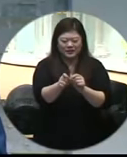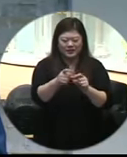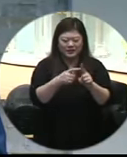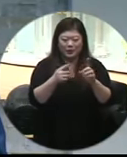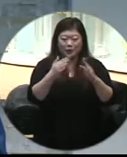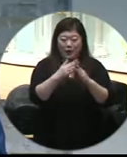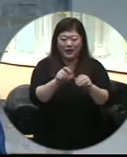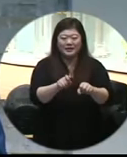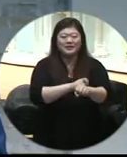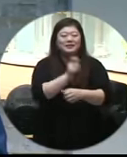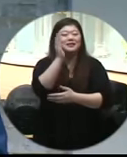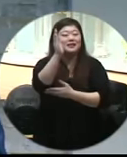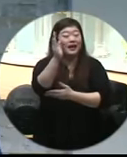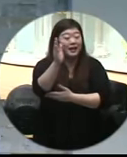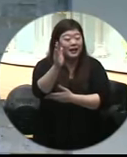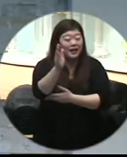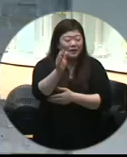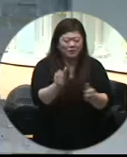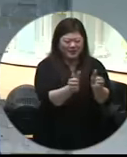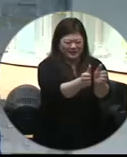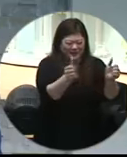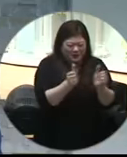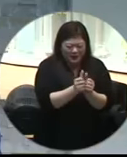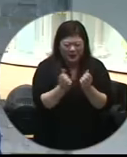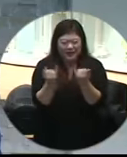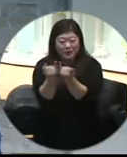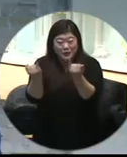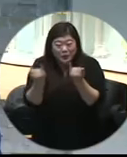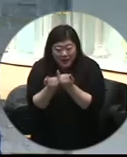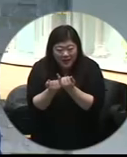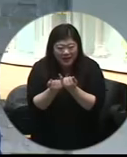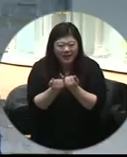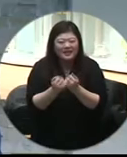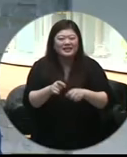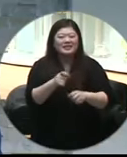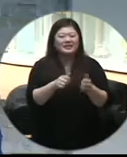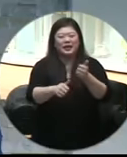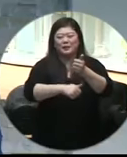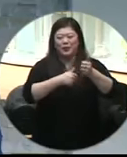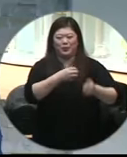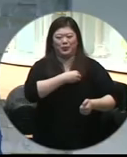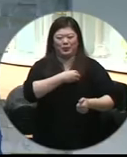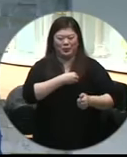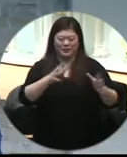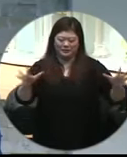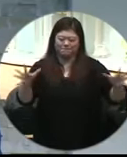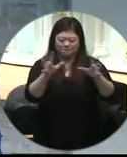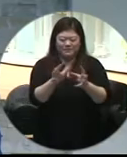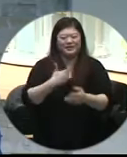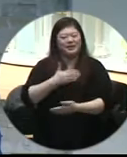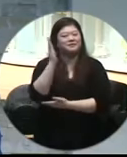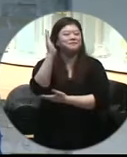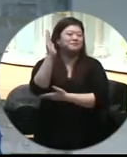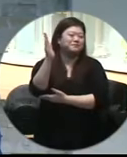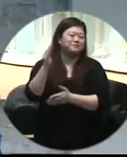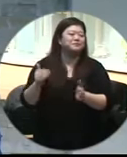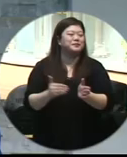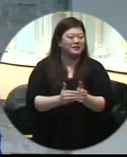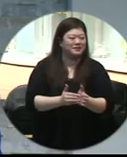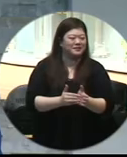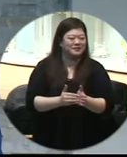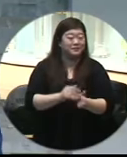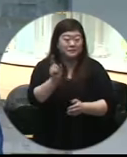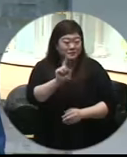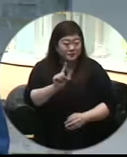그렇게 임원들, 남녀 전도의 임원들 모아놓고 그렇게 메시지를 제가 하면서